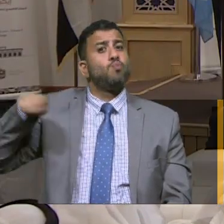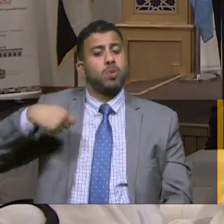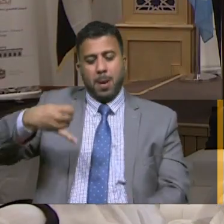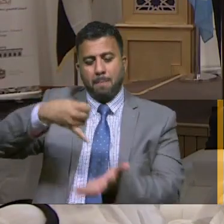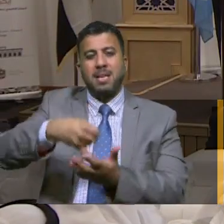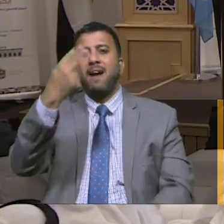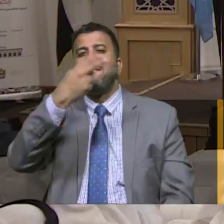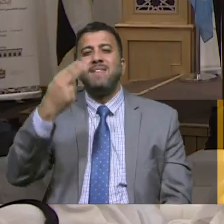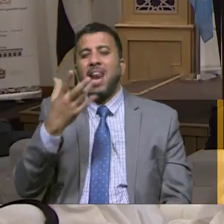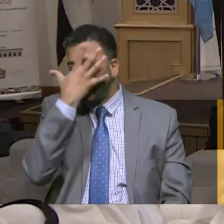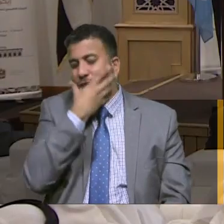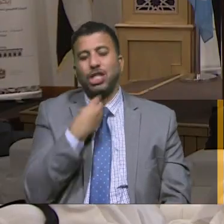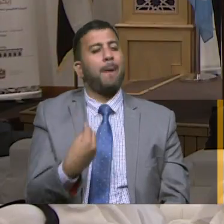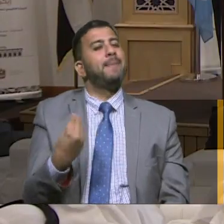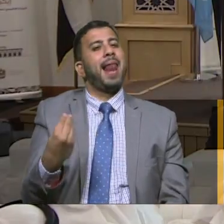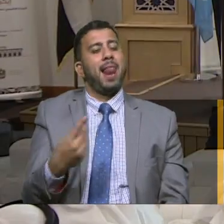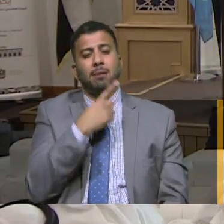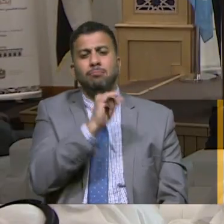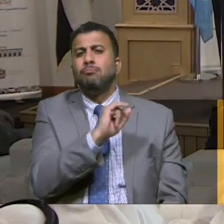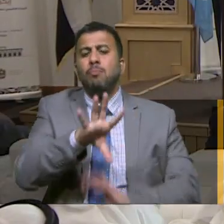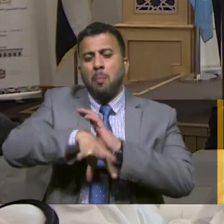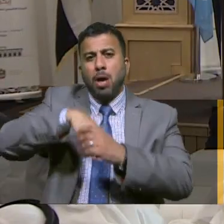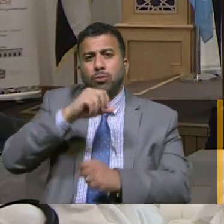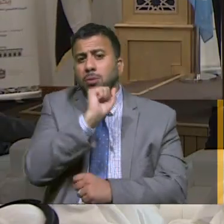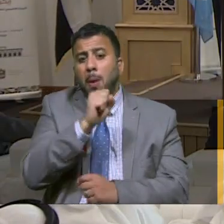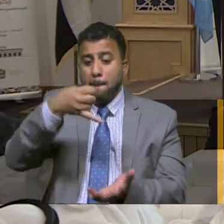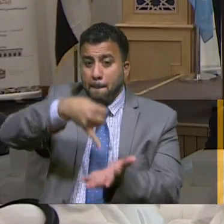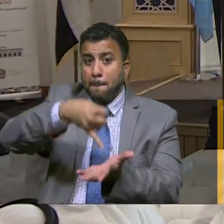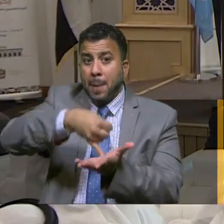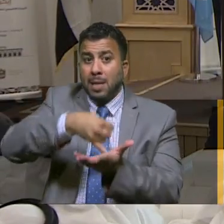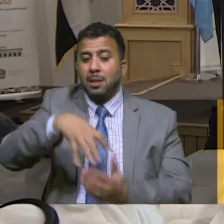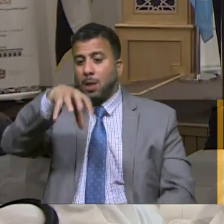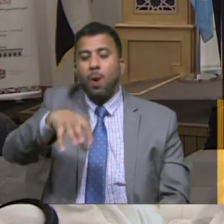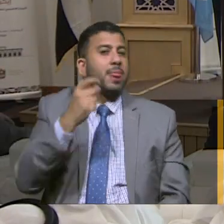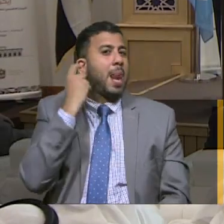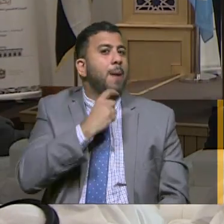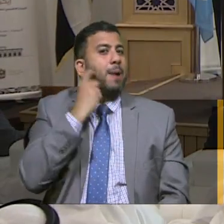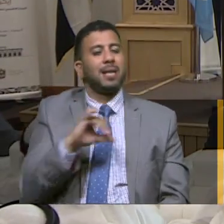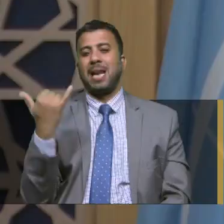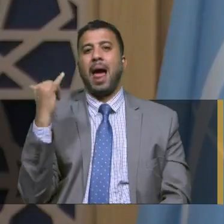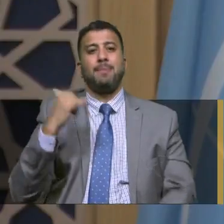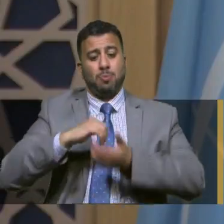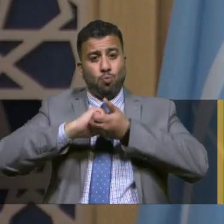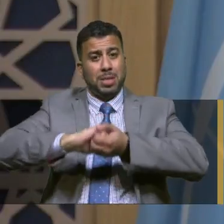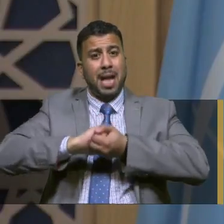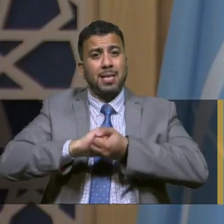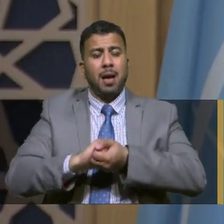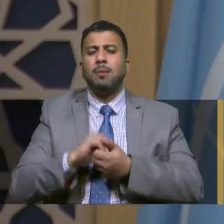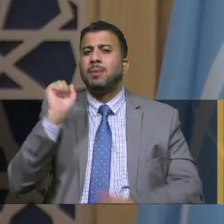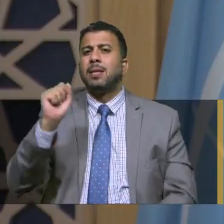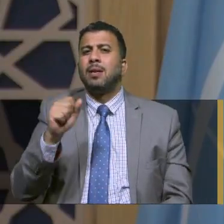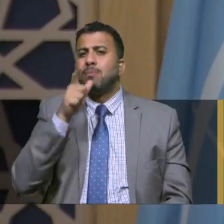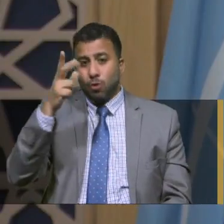فن جميل تحدث عن المشاريع التي قام بها المركز في دولة الإمارات العربية المتحدة والمملكة